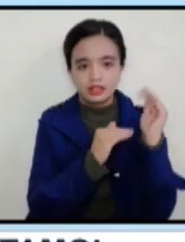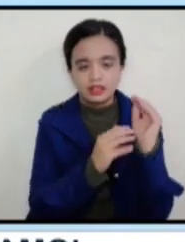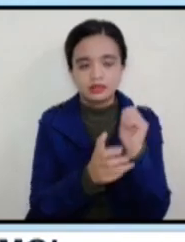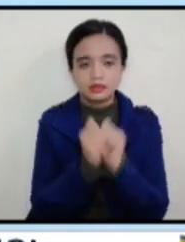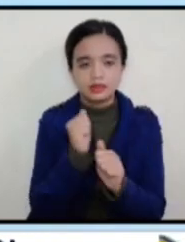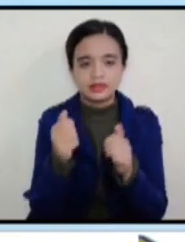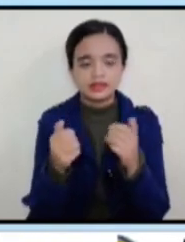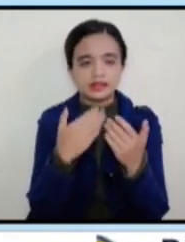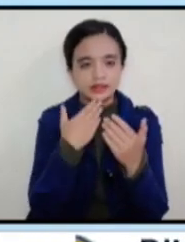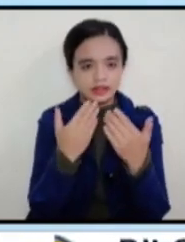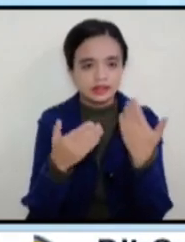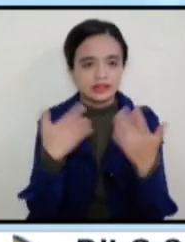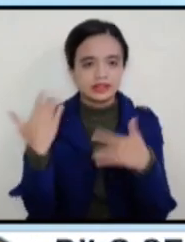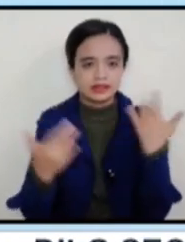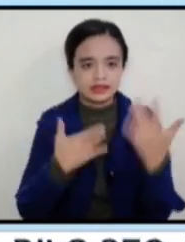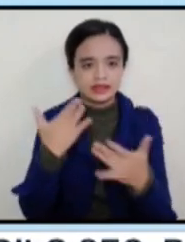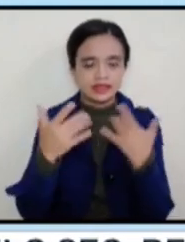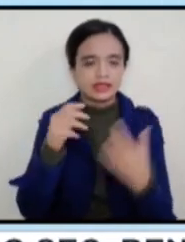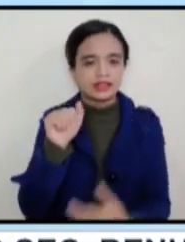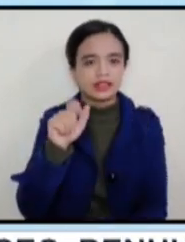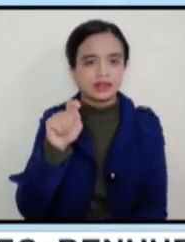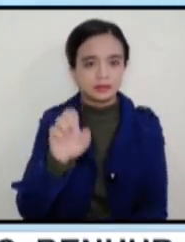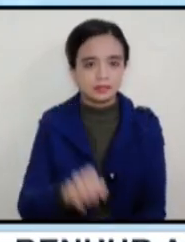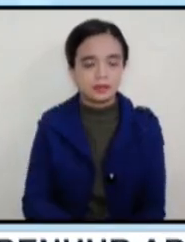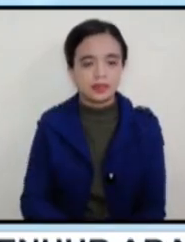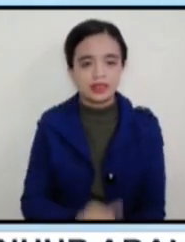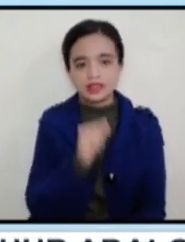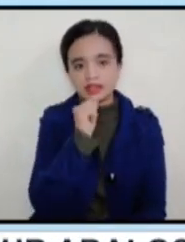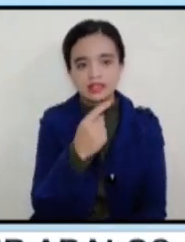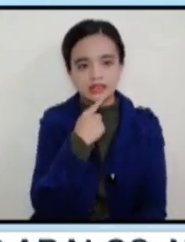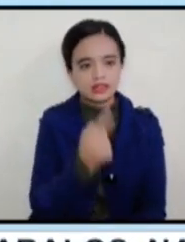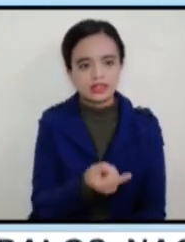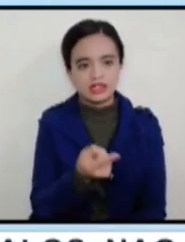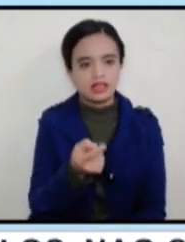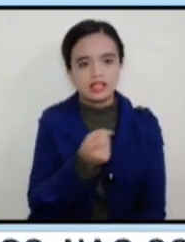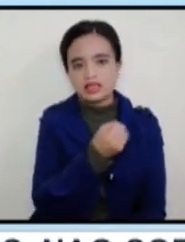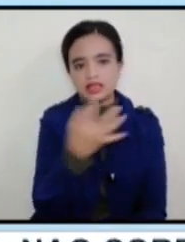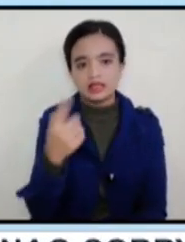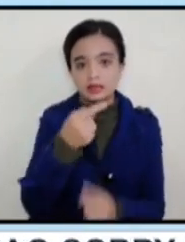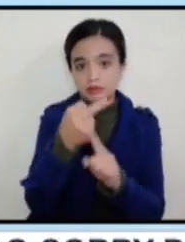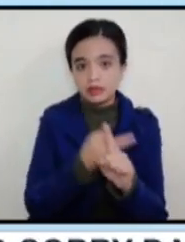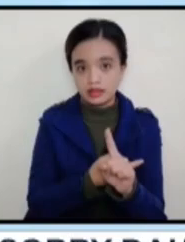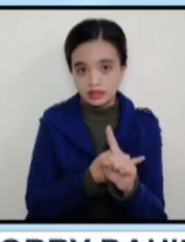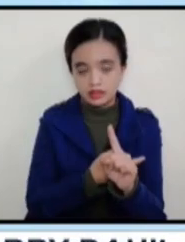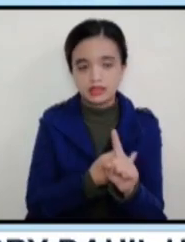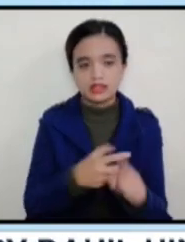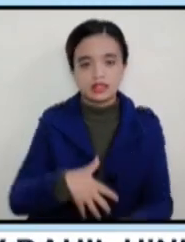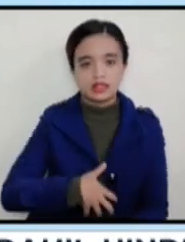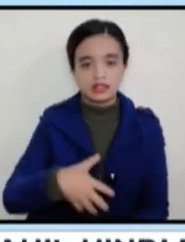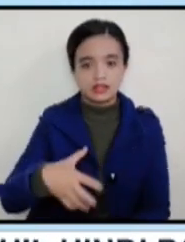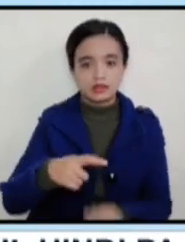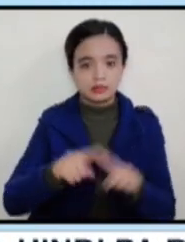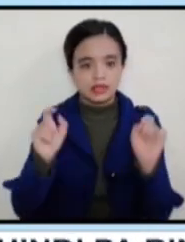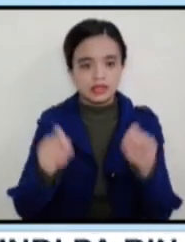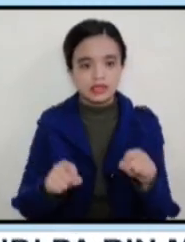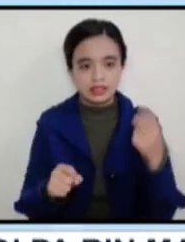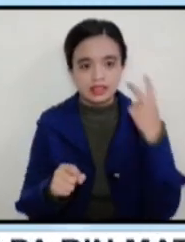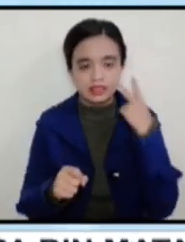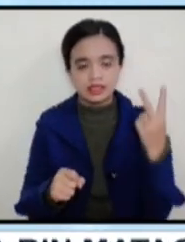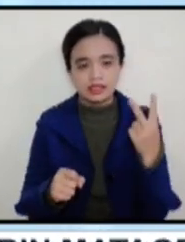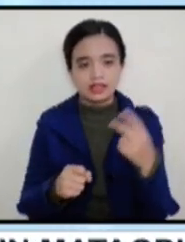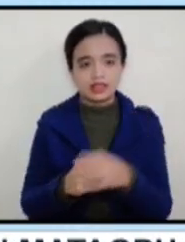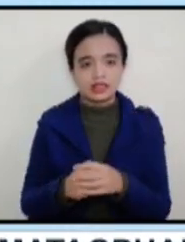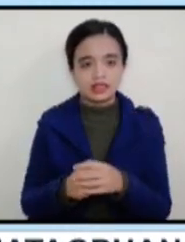excited ate." Samantala, hindi naman binanggit kung ilang buwan na ang pinagbubuntis si Sophie pero kita sa kanyang baby bump na hindi matatagalan